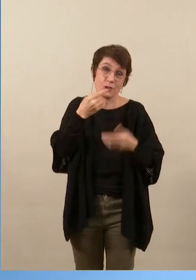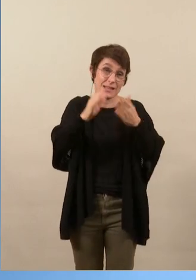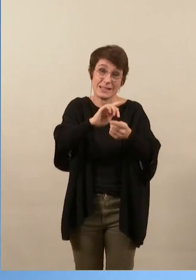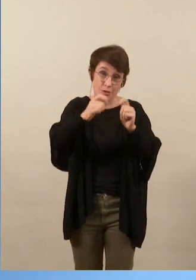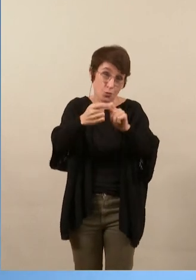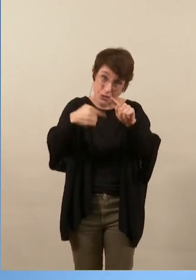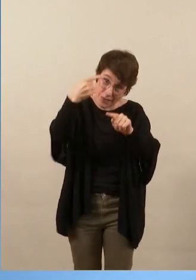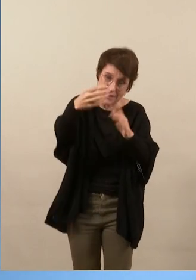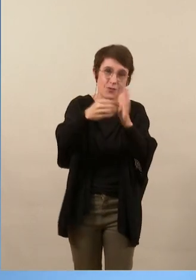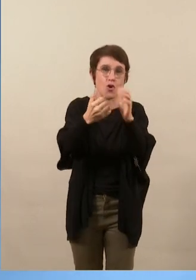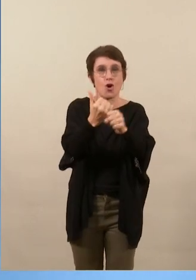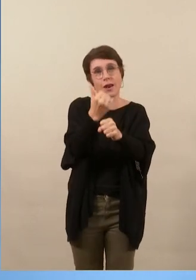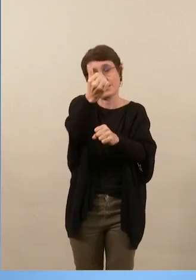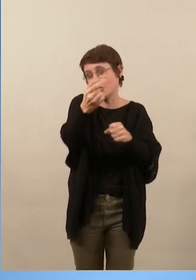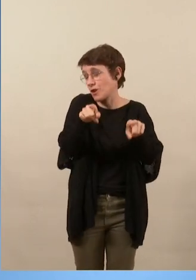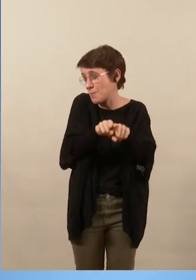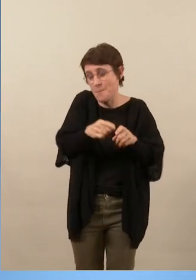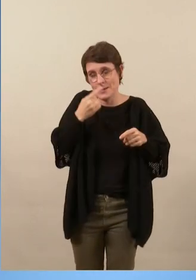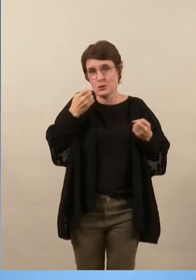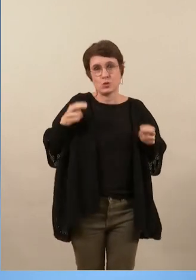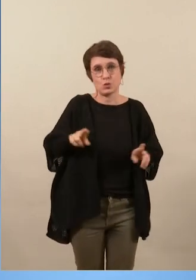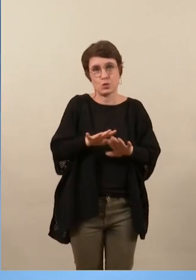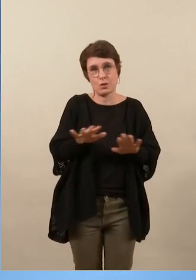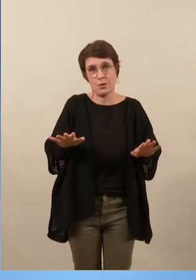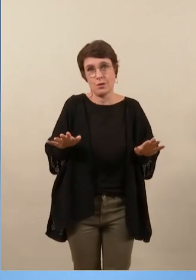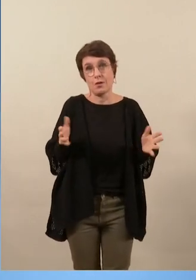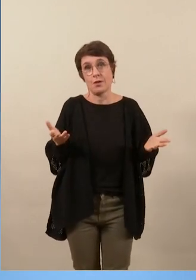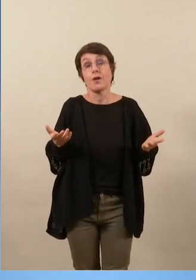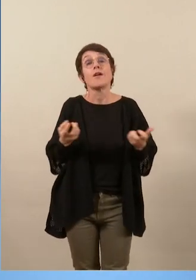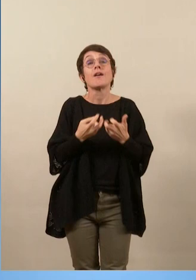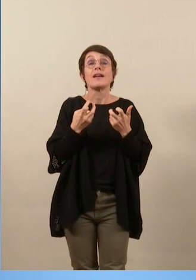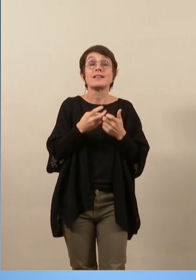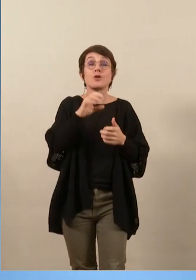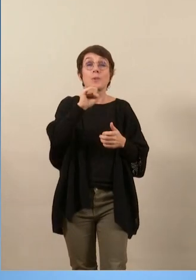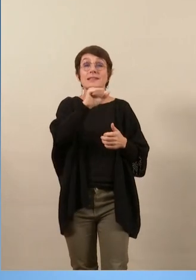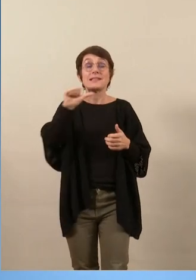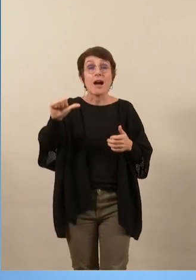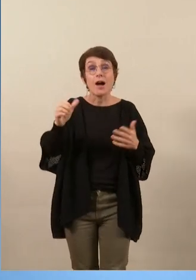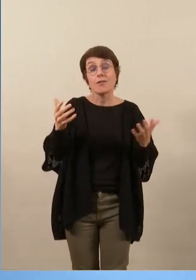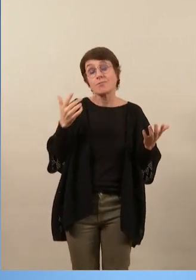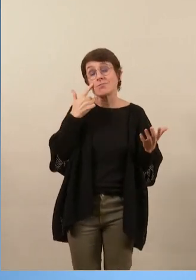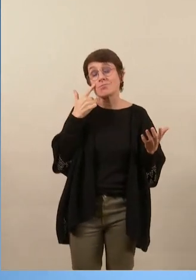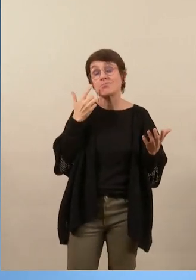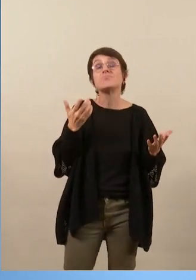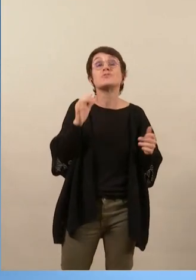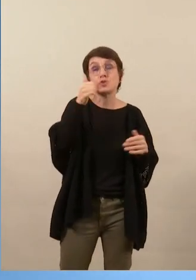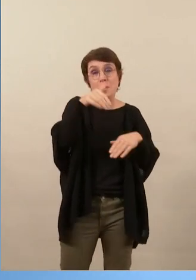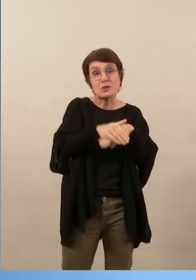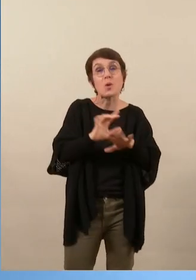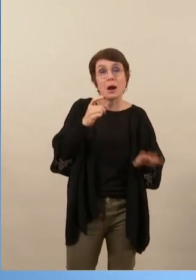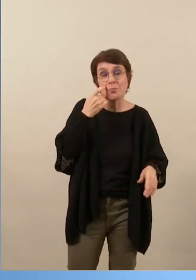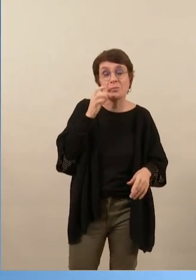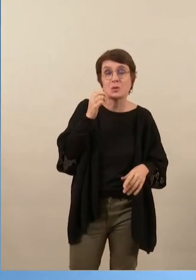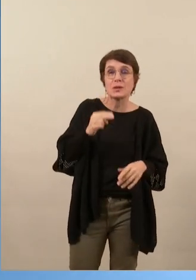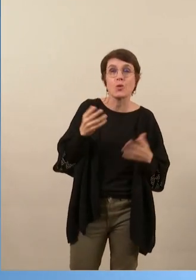raisons finalement qui l'ont amputé cette année euh il suffira de prendre l'exemple de la SSA je pense queon en saura plus demain soir mais il me semble qu'il y a